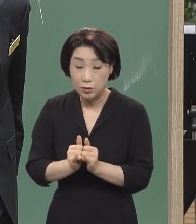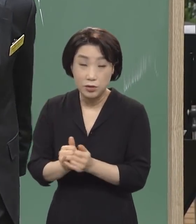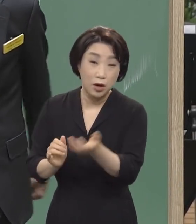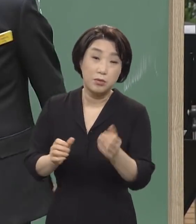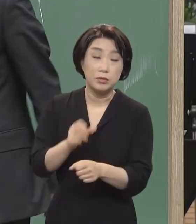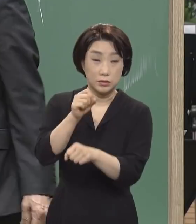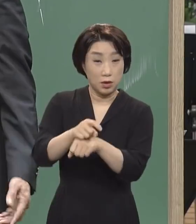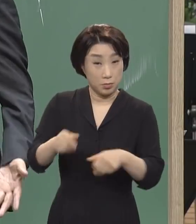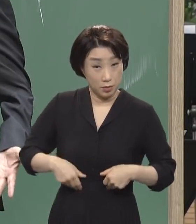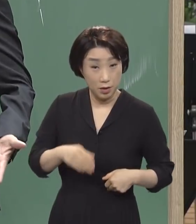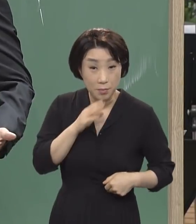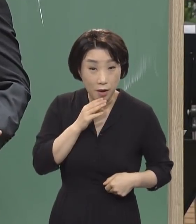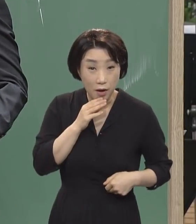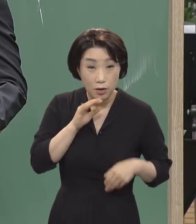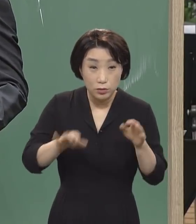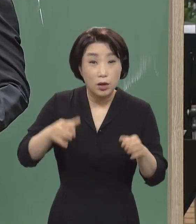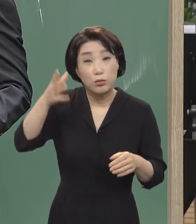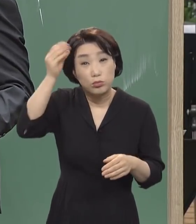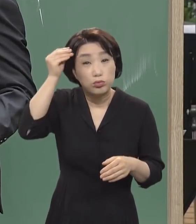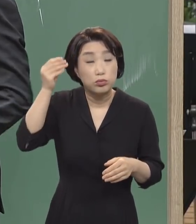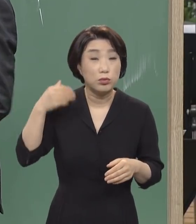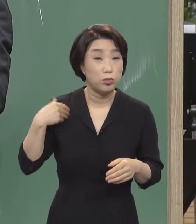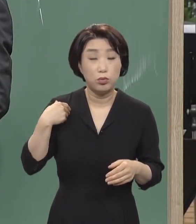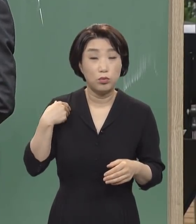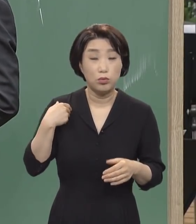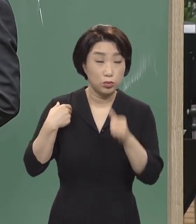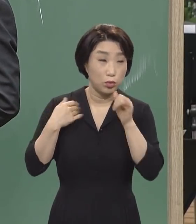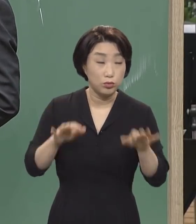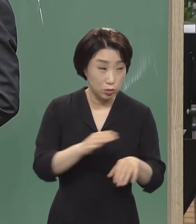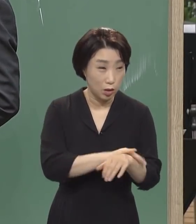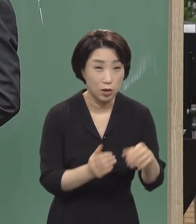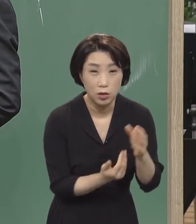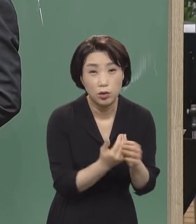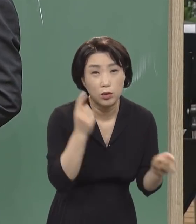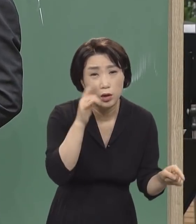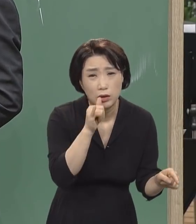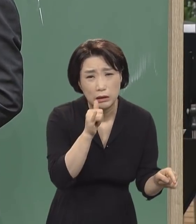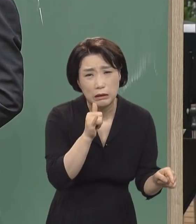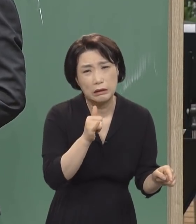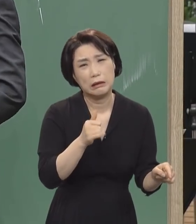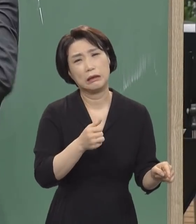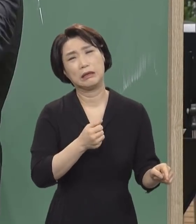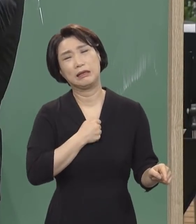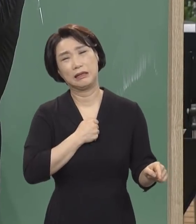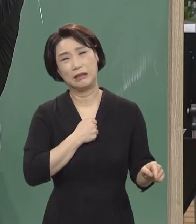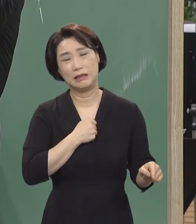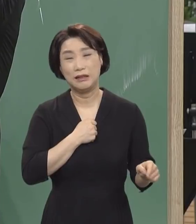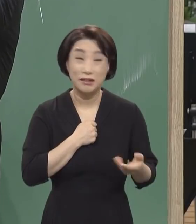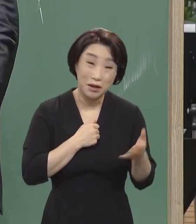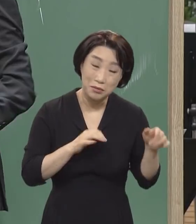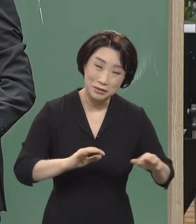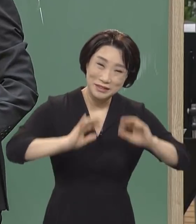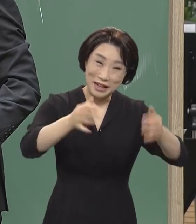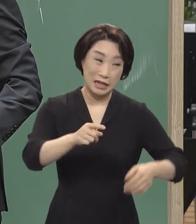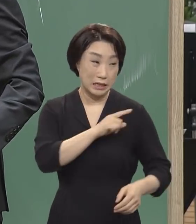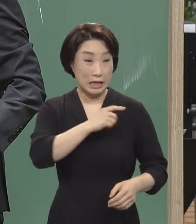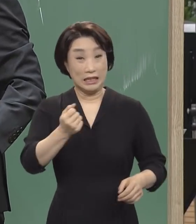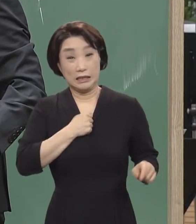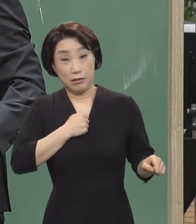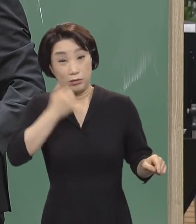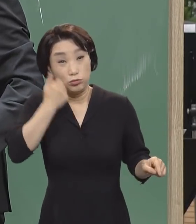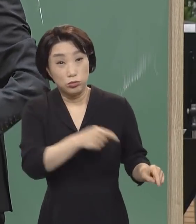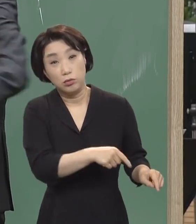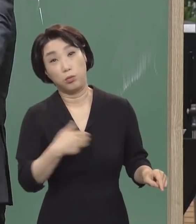되는데 굳이 예수 아무것도 모르잖아. 근데 지가 잘난 줄 알아. 세상에서 제일 답답한 사람이